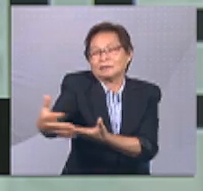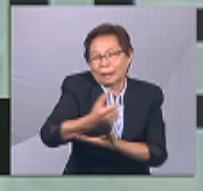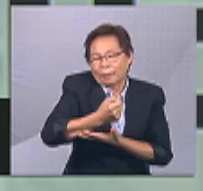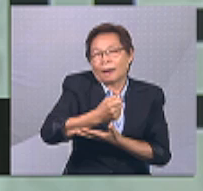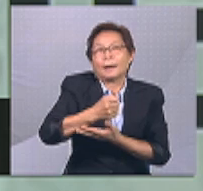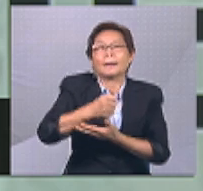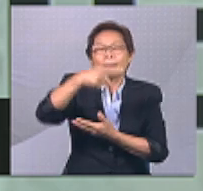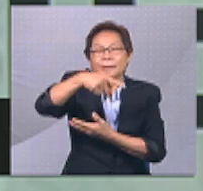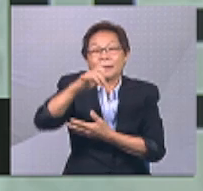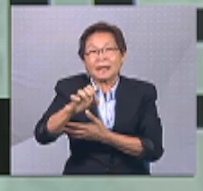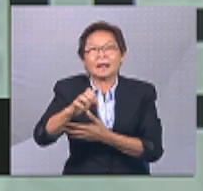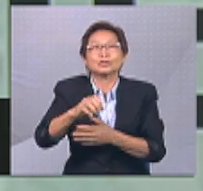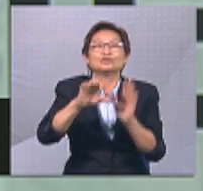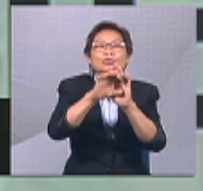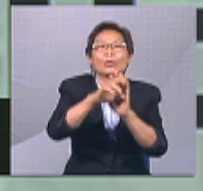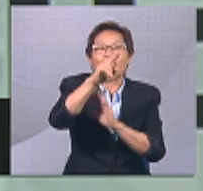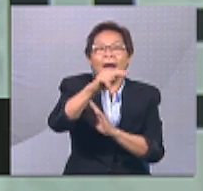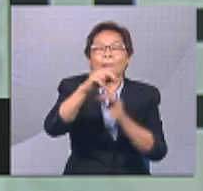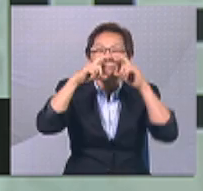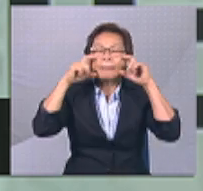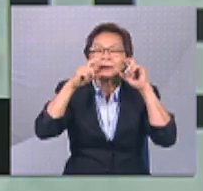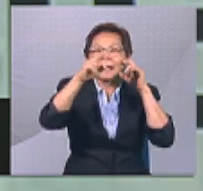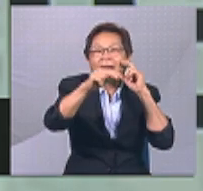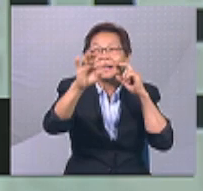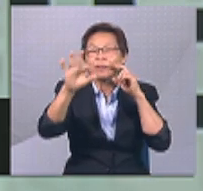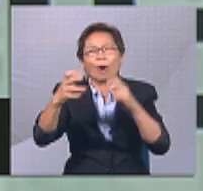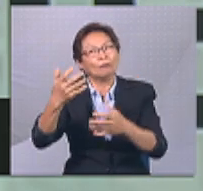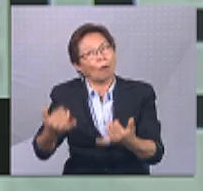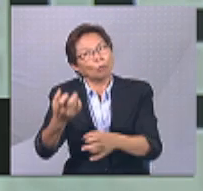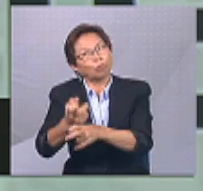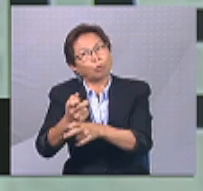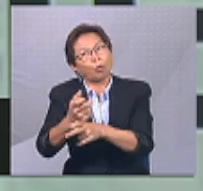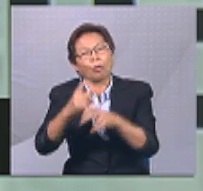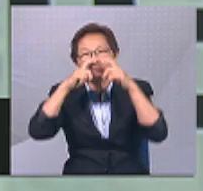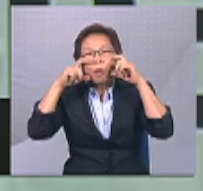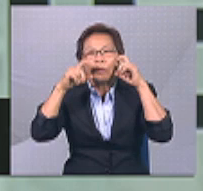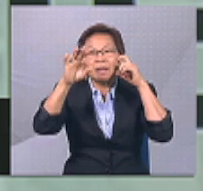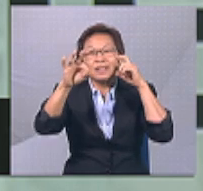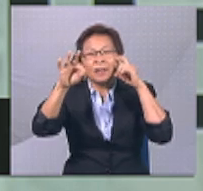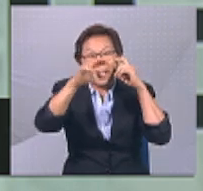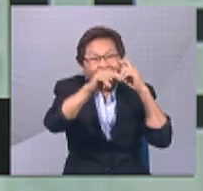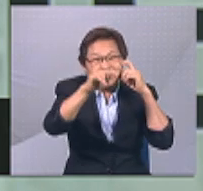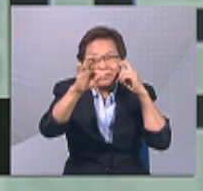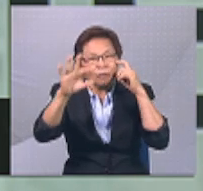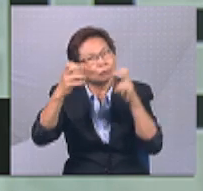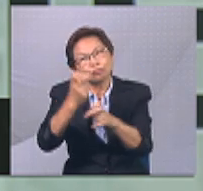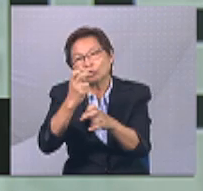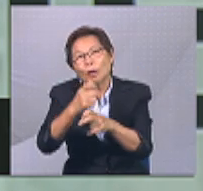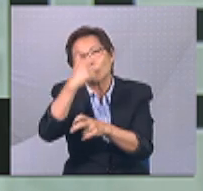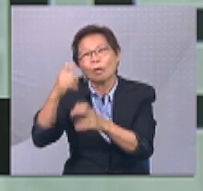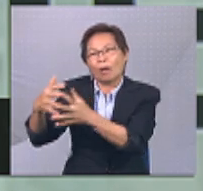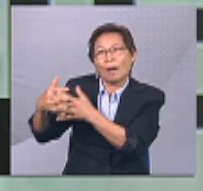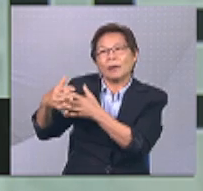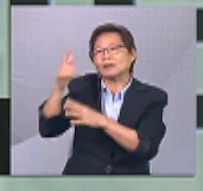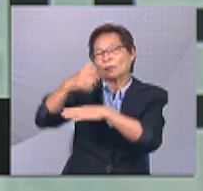mask N95. Sekarang ni kita ada kesukaran untuk mendapatkan mask N95 sebab United States dah tak